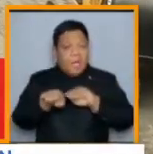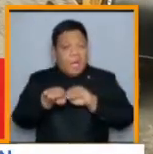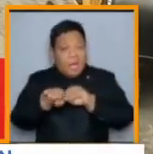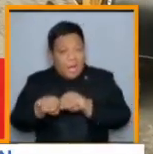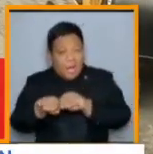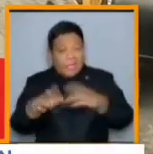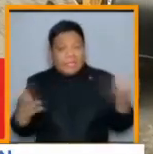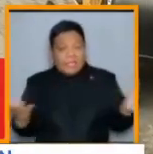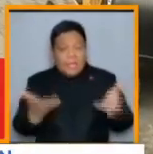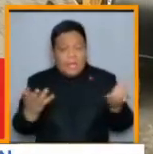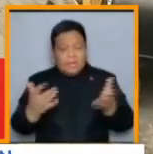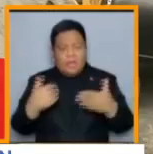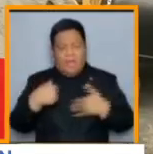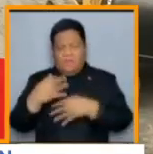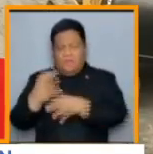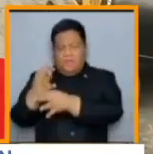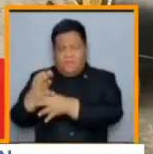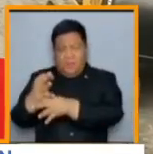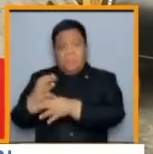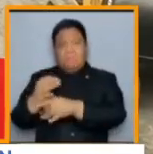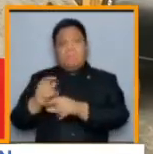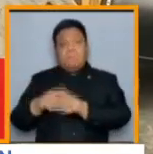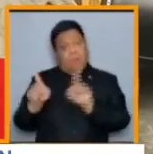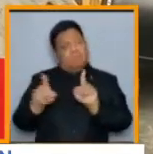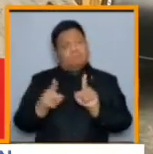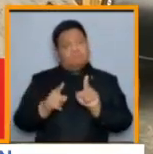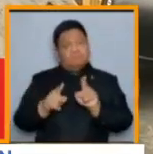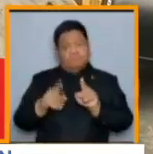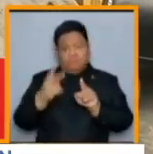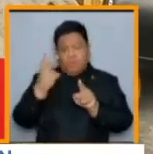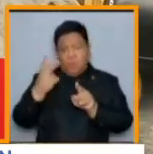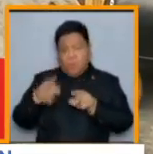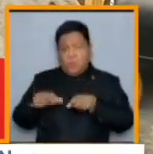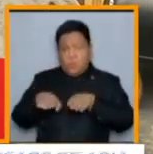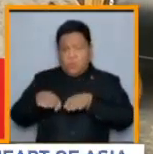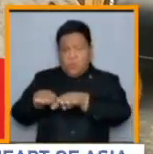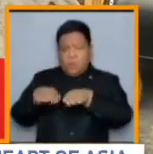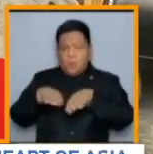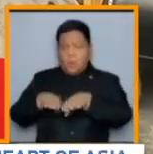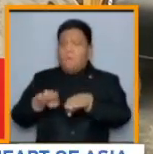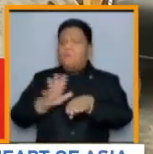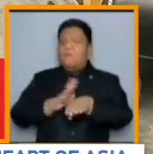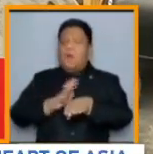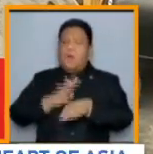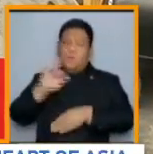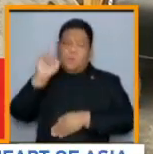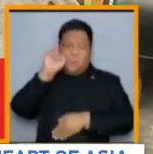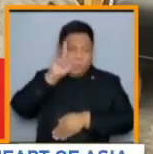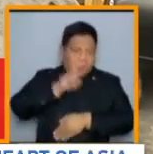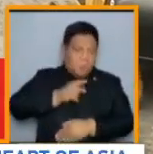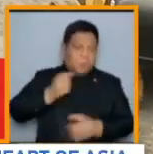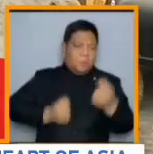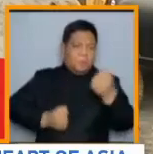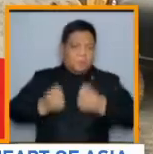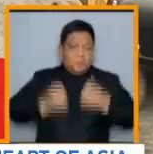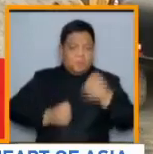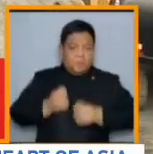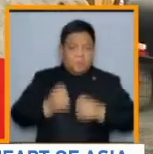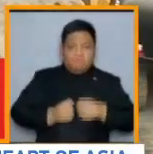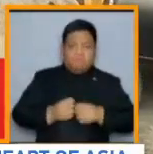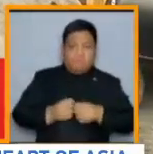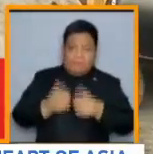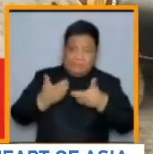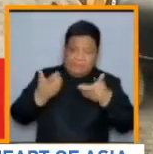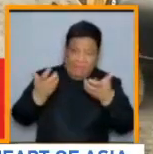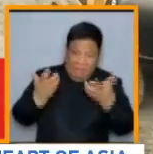kinukumpuni pero nadadaanan naman yung dalawang lanes kaya tuloy-tuloy naman yung pagdaan ng mga sasakyan at hindi naman nagiging mabigat yung daloy ng